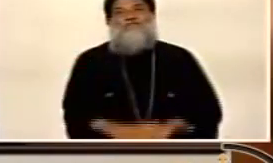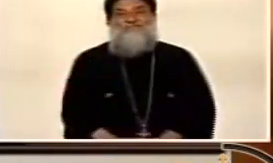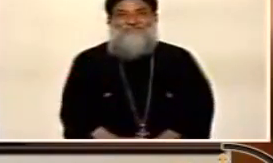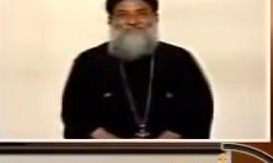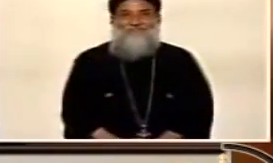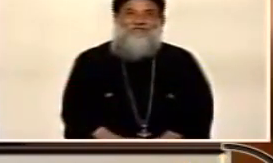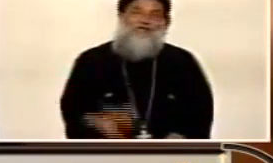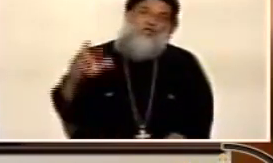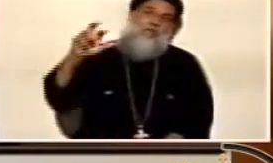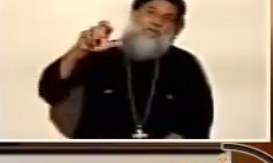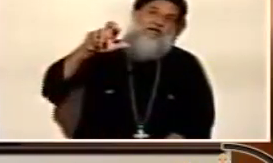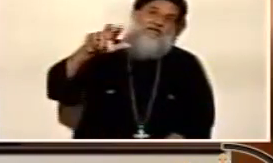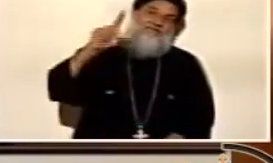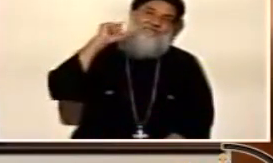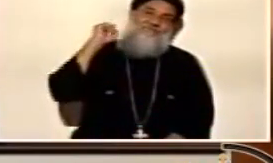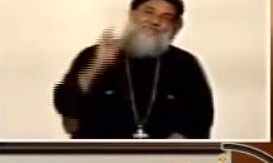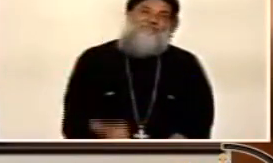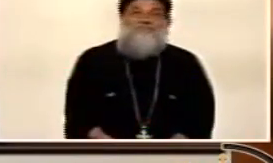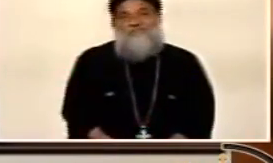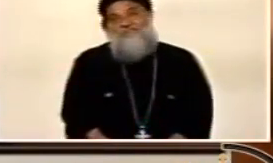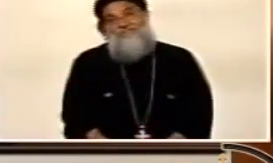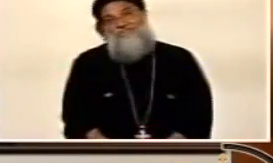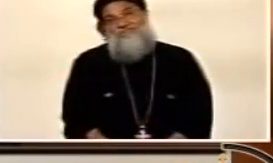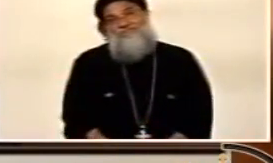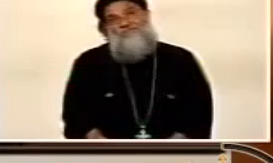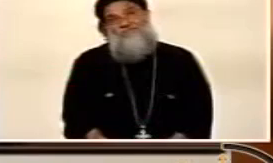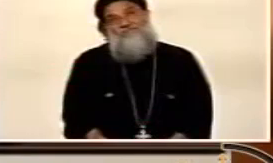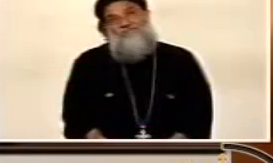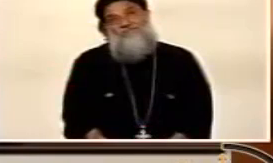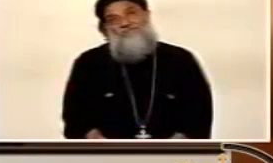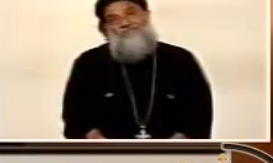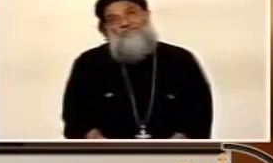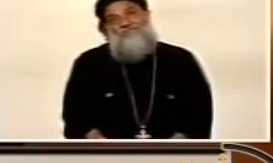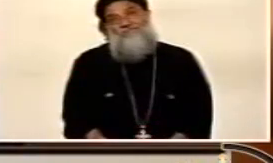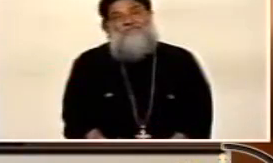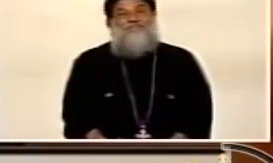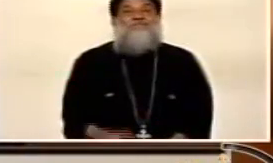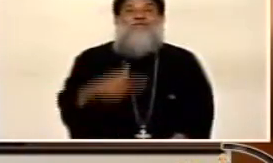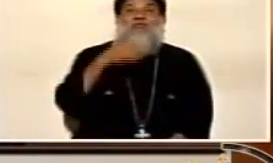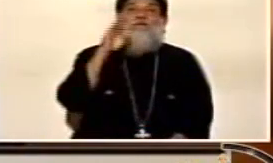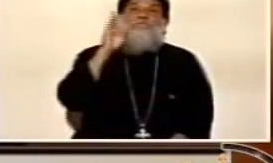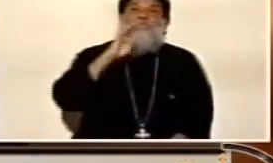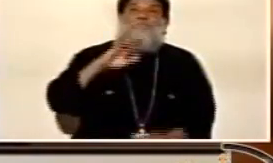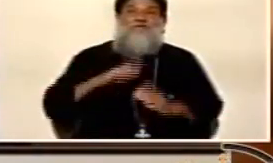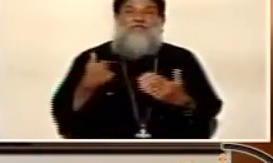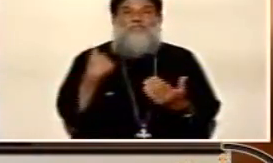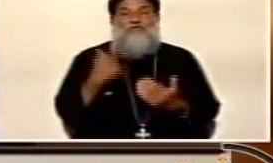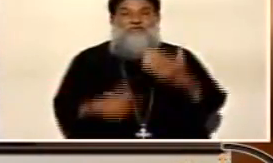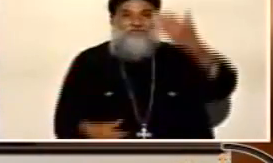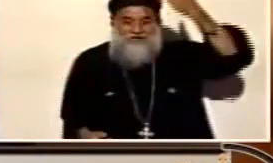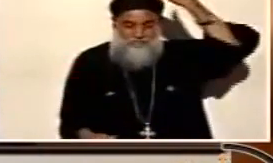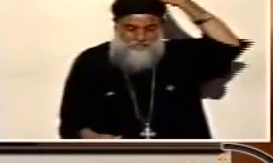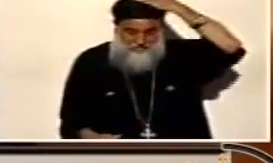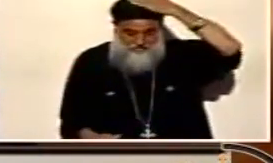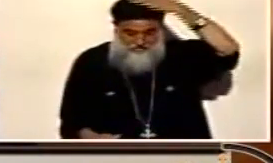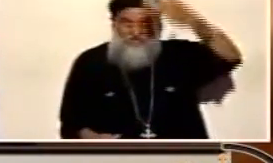لو حد يوم أحد يعني. اللي عايز أقوله في إنجيل البركة